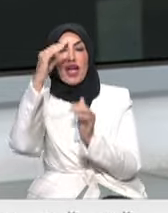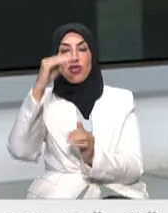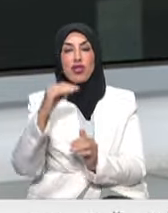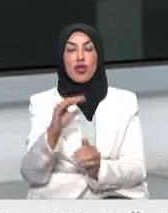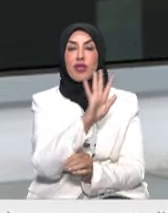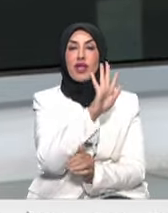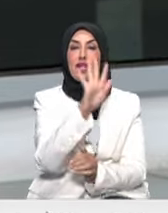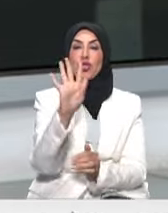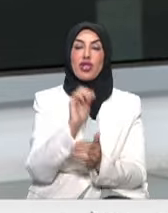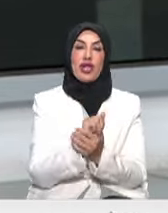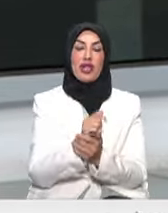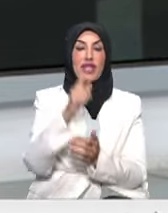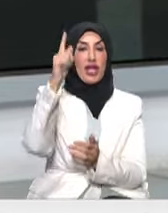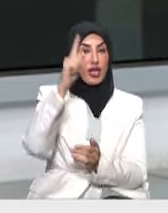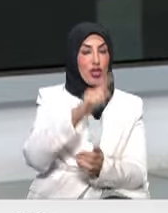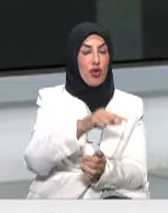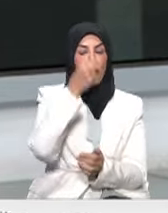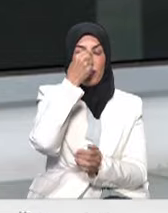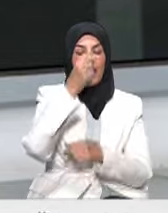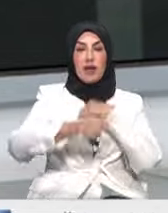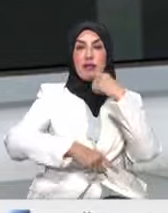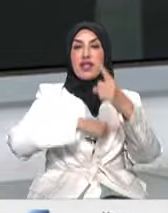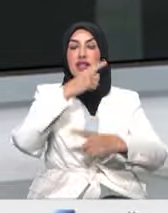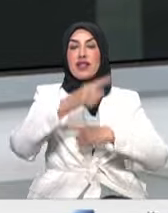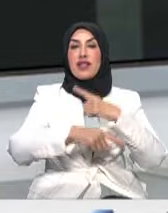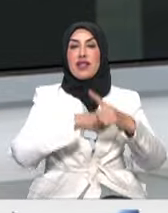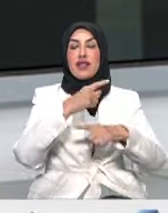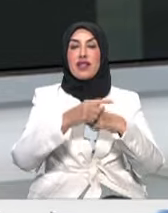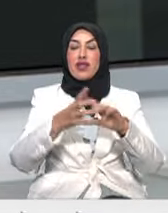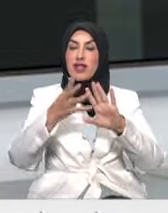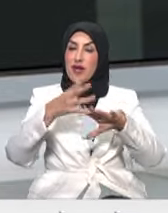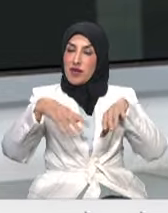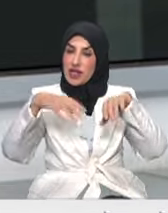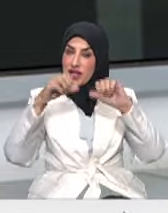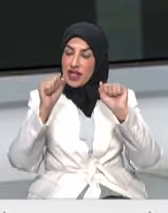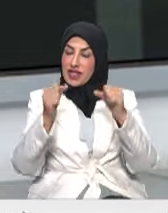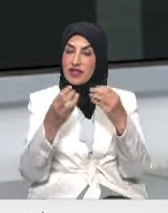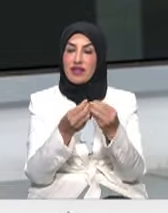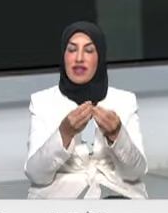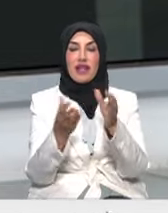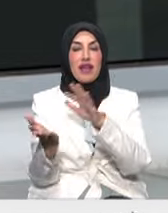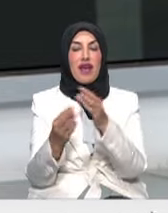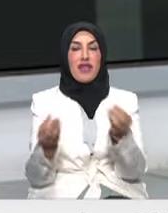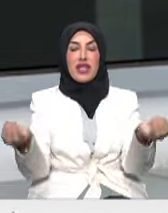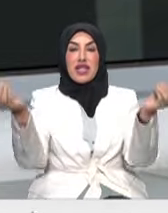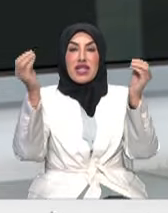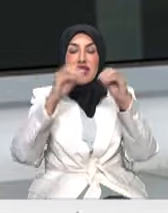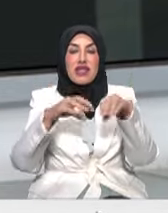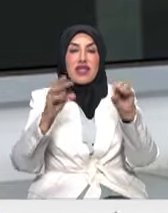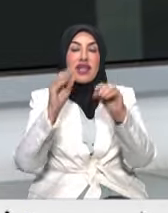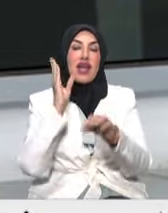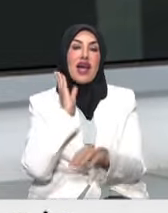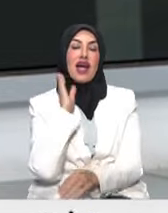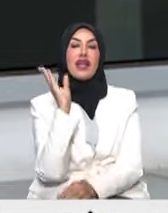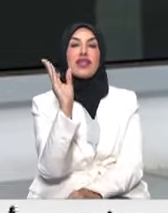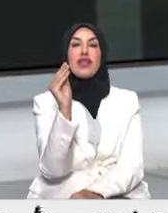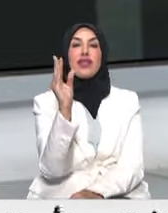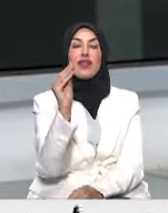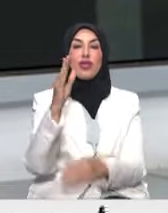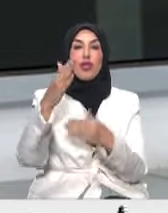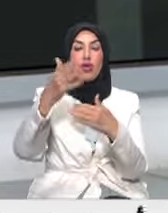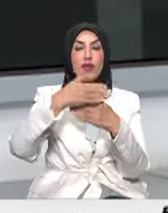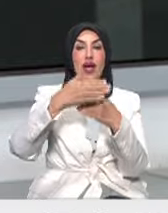يوم الخميس وتستمر عطلة نهاية هذا الأسبوع، قد تؤدي إلى زيادة وارتفاع نسبة الرطوبة خاصة على